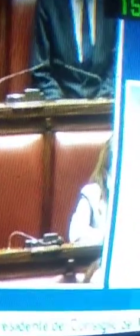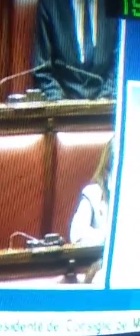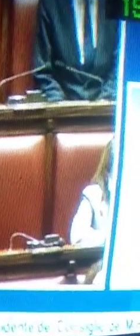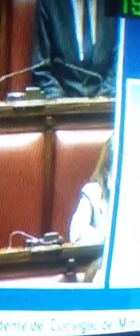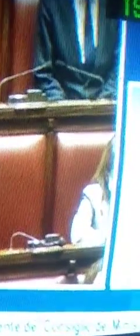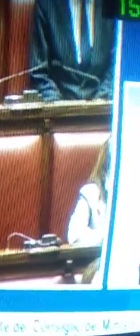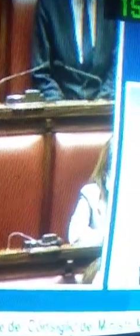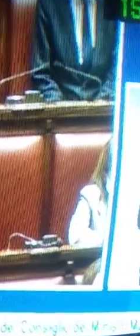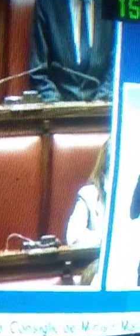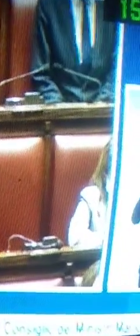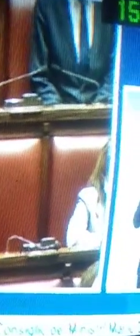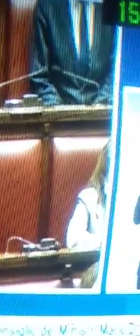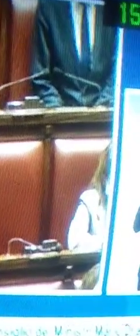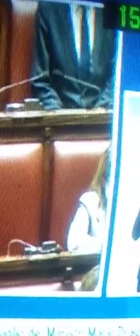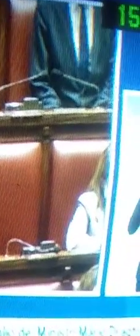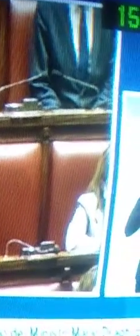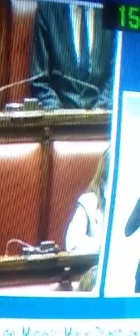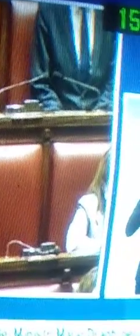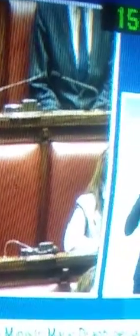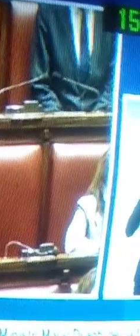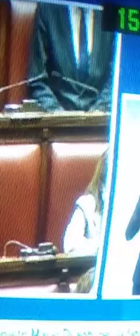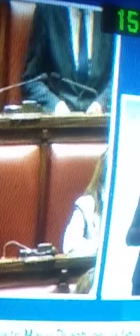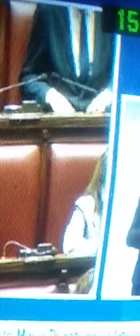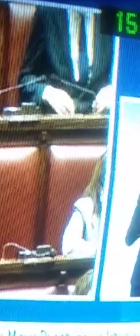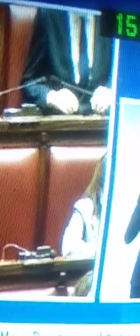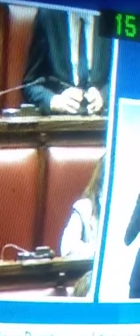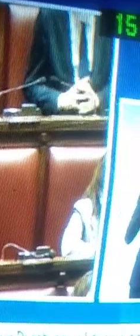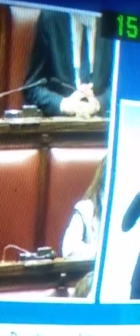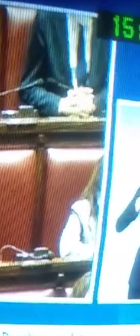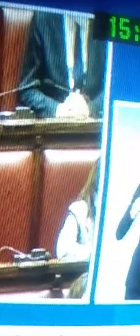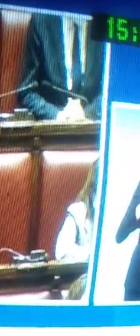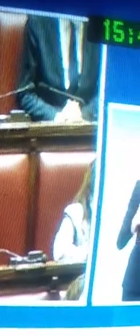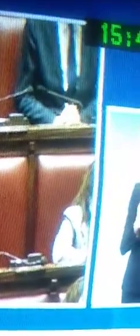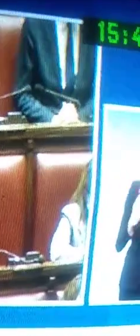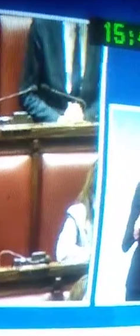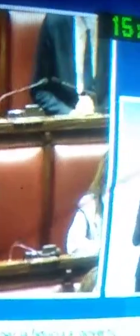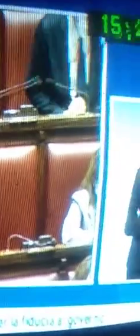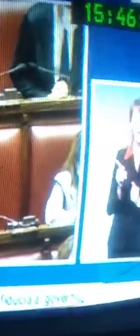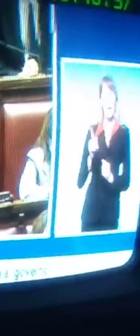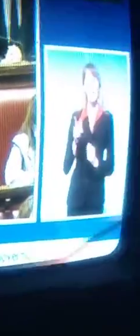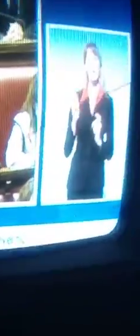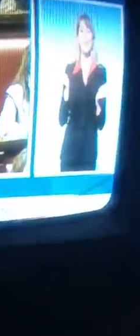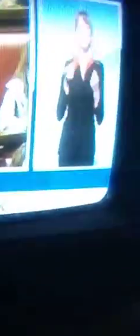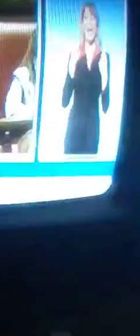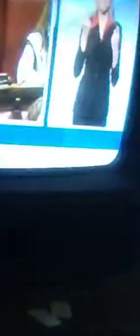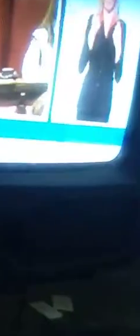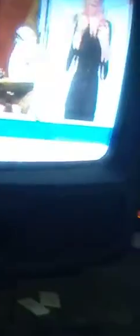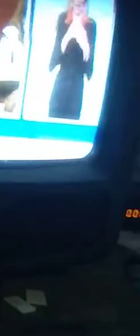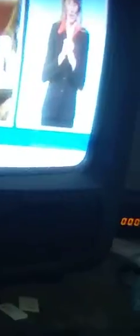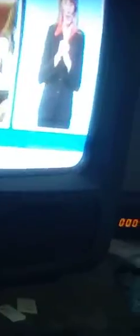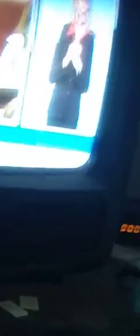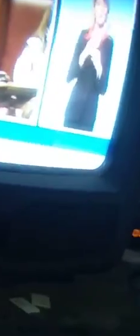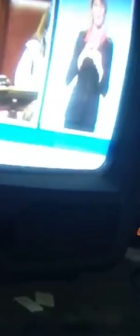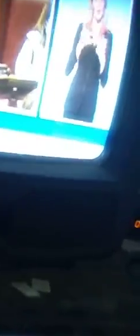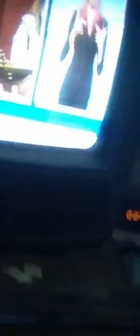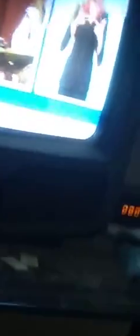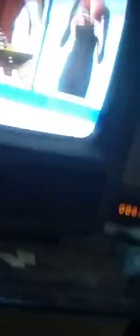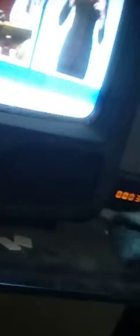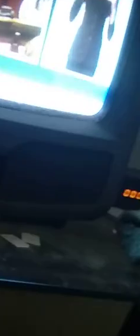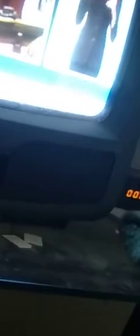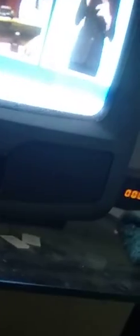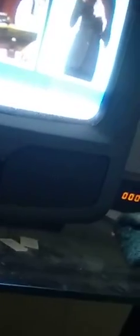cerchio, diminuire i parlamentari e far sì che l'Europa sia una dittatura delle banche private.